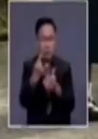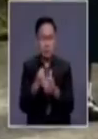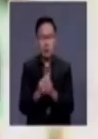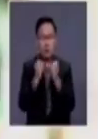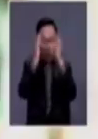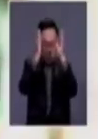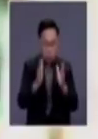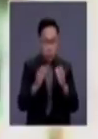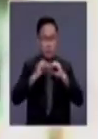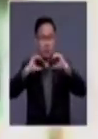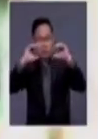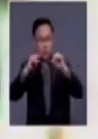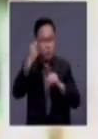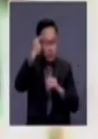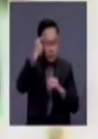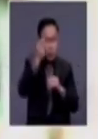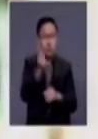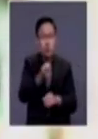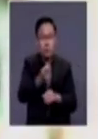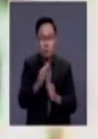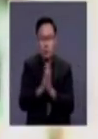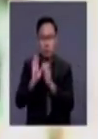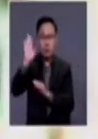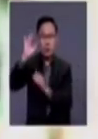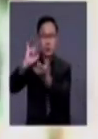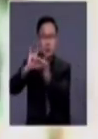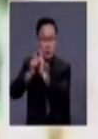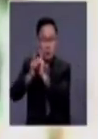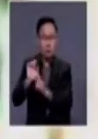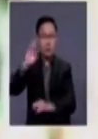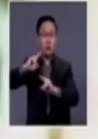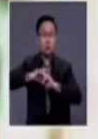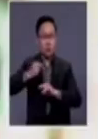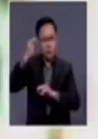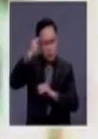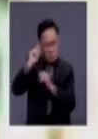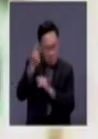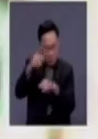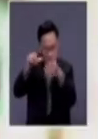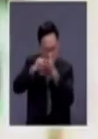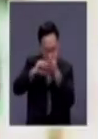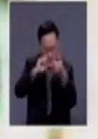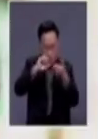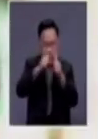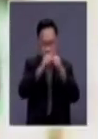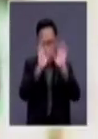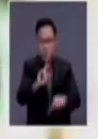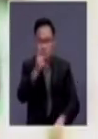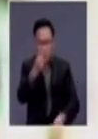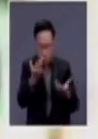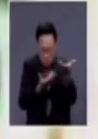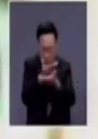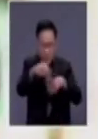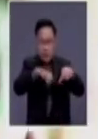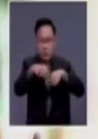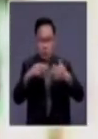ามาเนี่ยก็จะมีแนวคิดใหม่ๆเปิดโลกทัศน์พวกเราใหม่ๆค่ะว่าวิธีการแก้ปัญหาเรียงลำดับการแก้ปัญหานะ